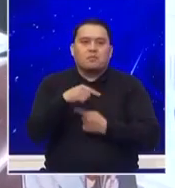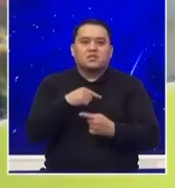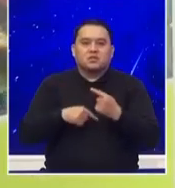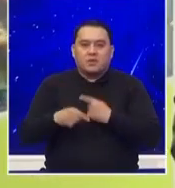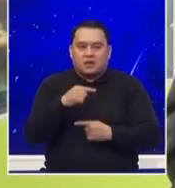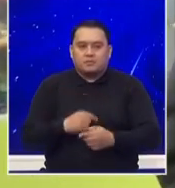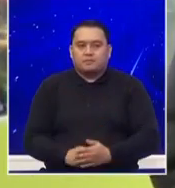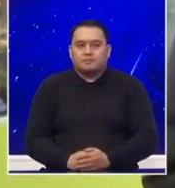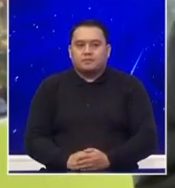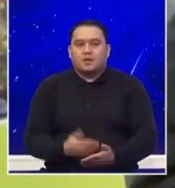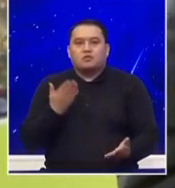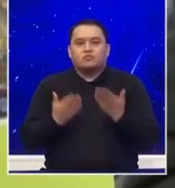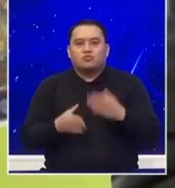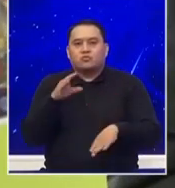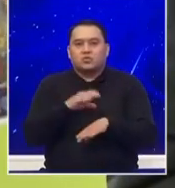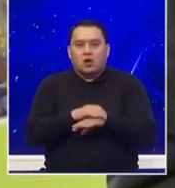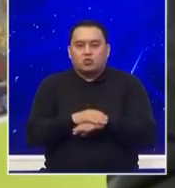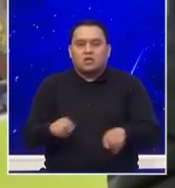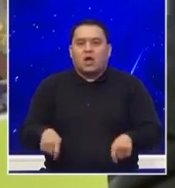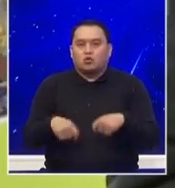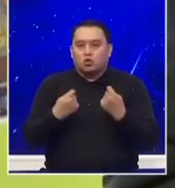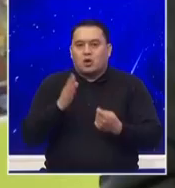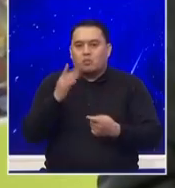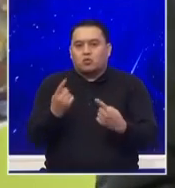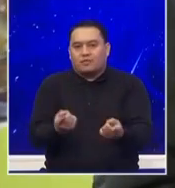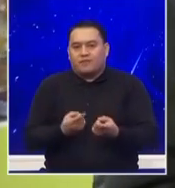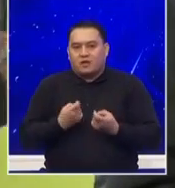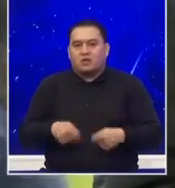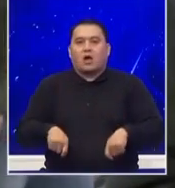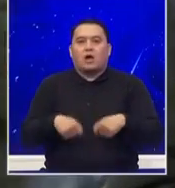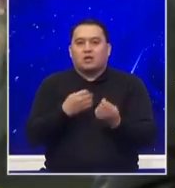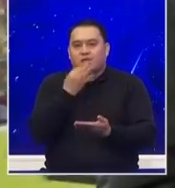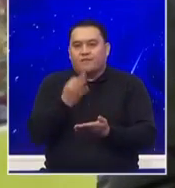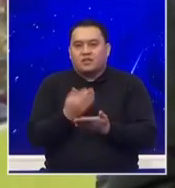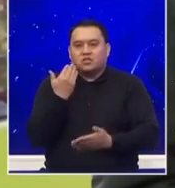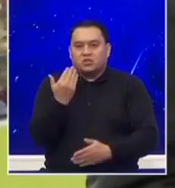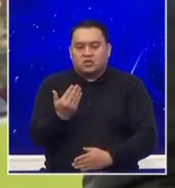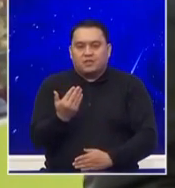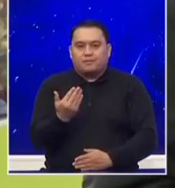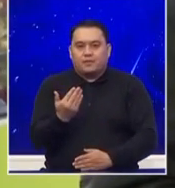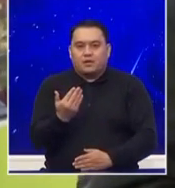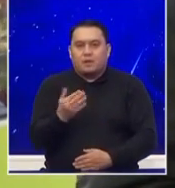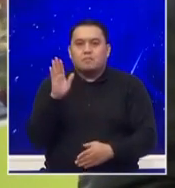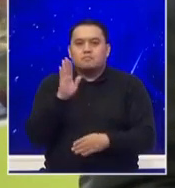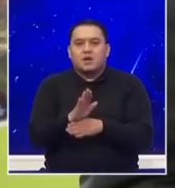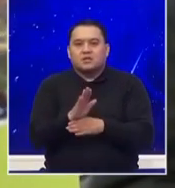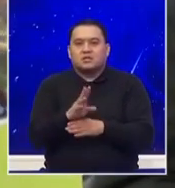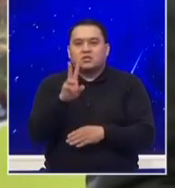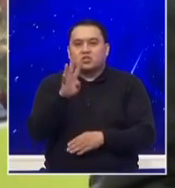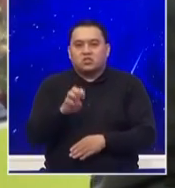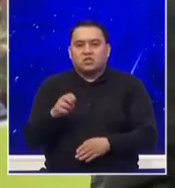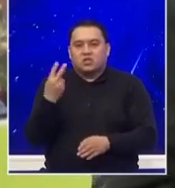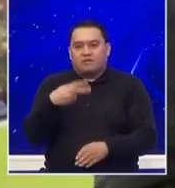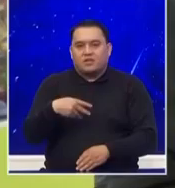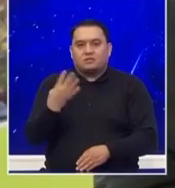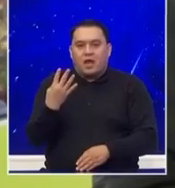предприниматель. В случае выявления нарушений будут привлечены к административной ответственности по статье 425.